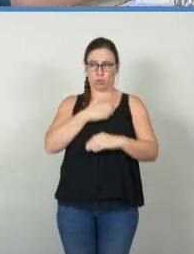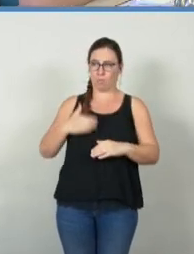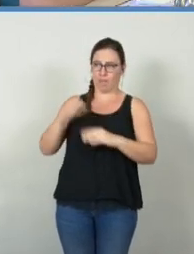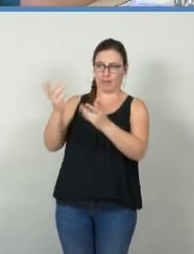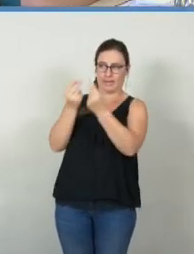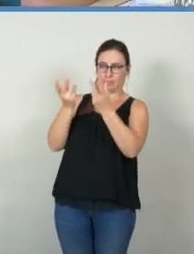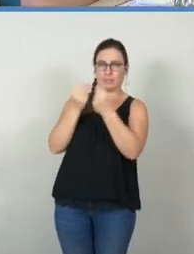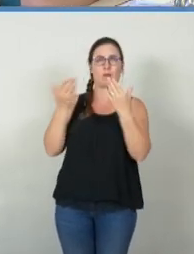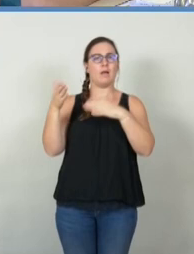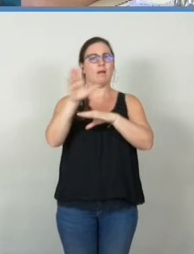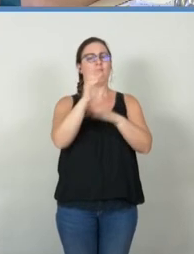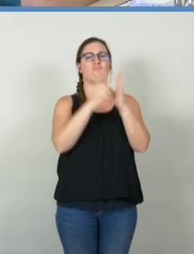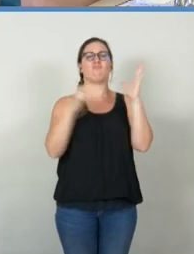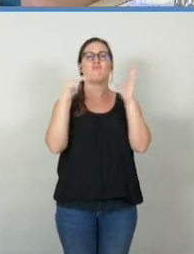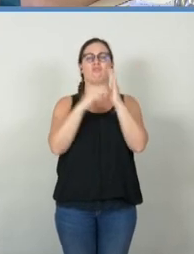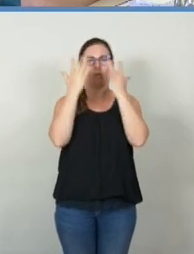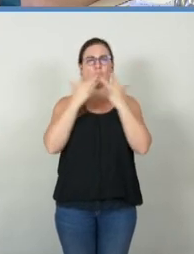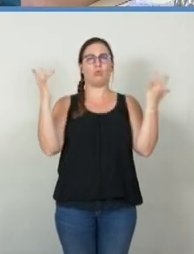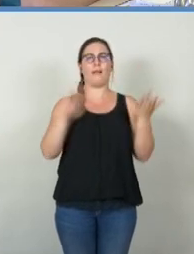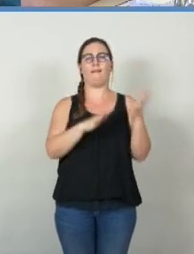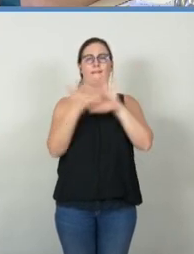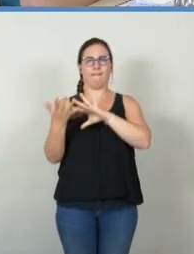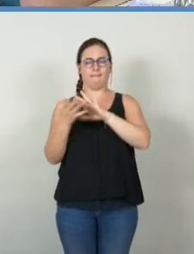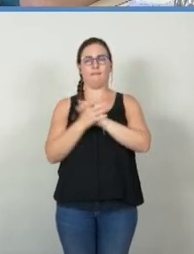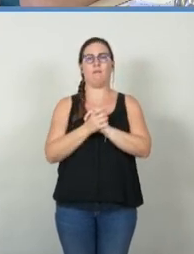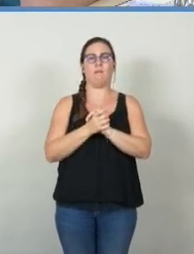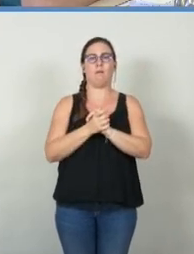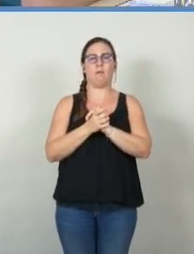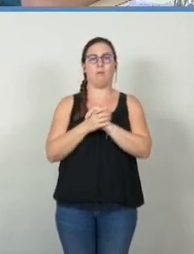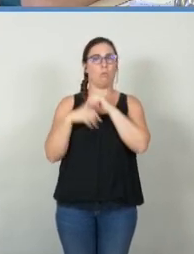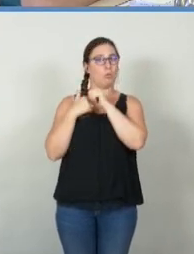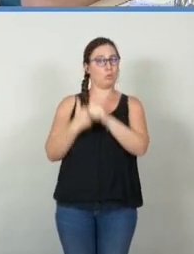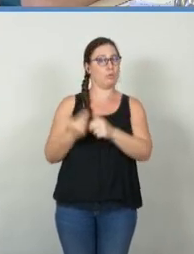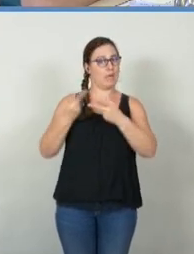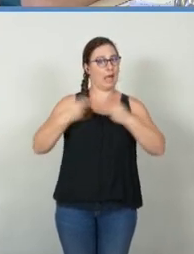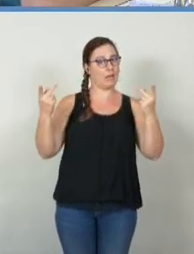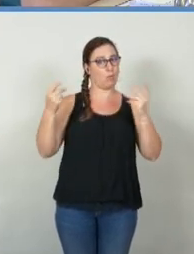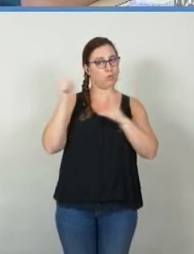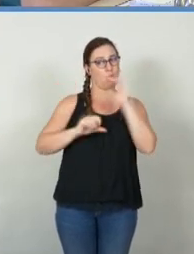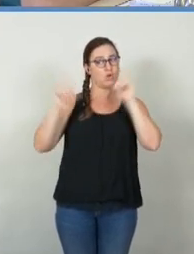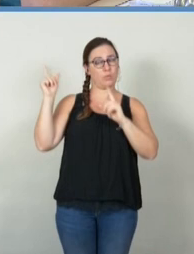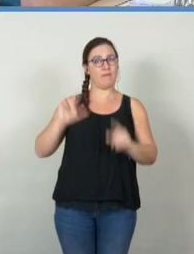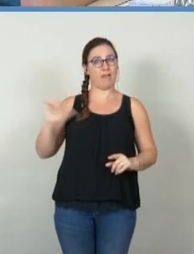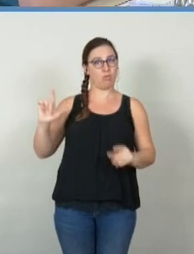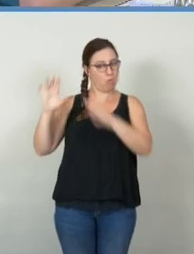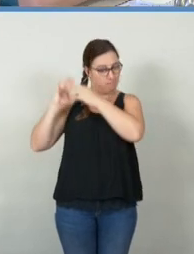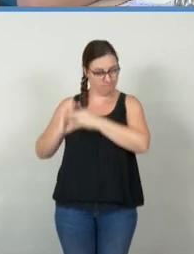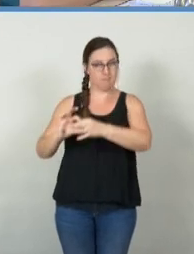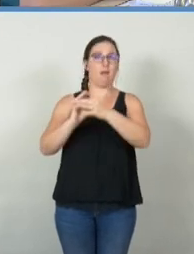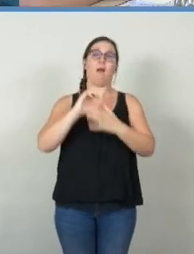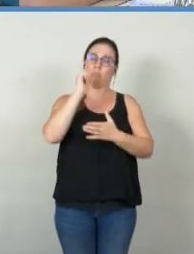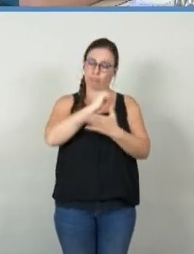donc la présentation de la Charte culturelle des transitions qui conformément à ce qui était annoncé en juillet 2022 a été donc rédigé